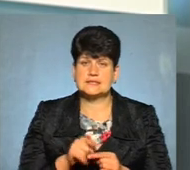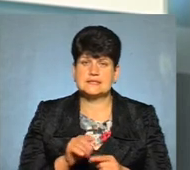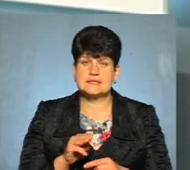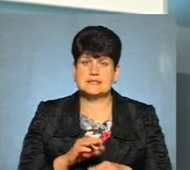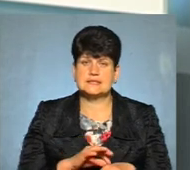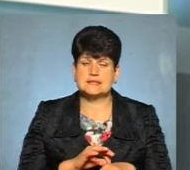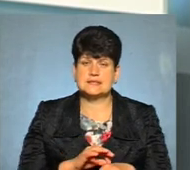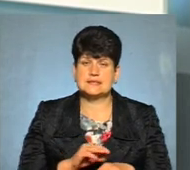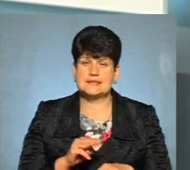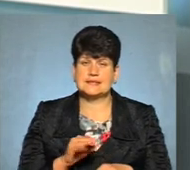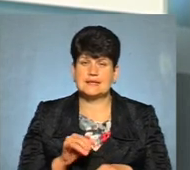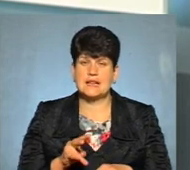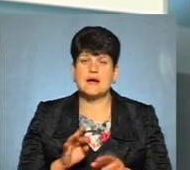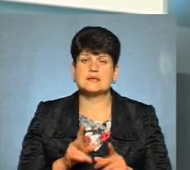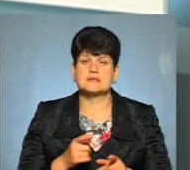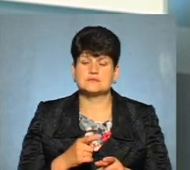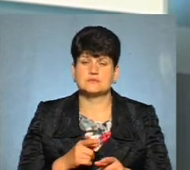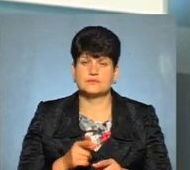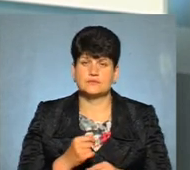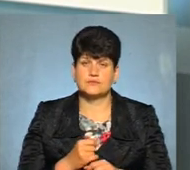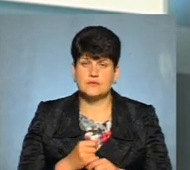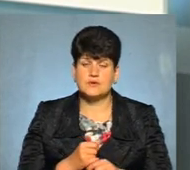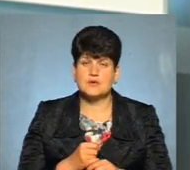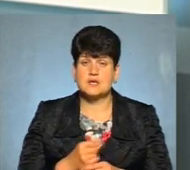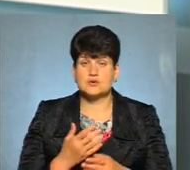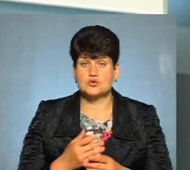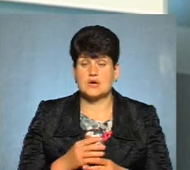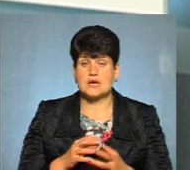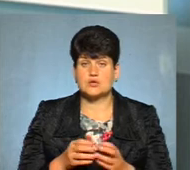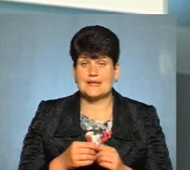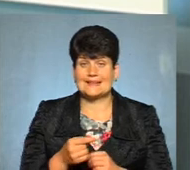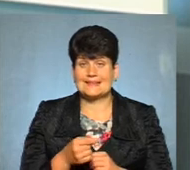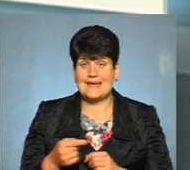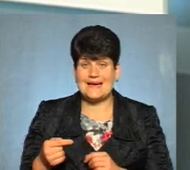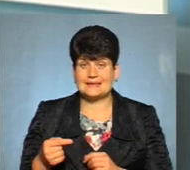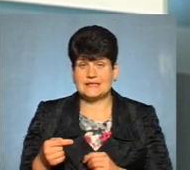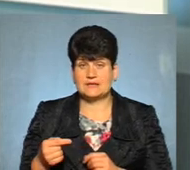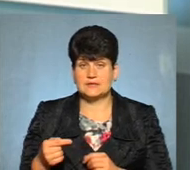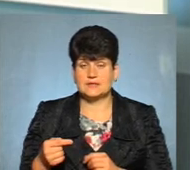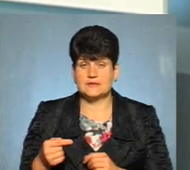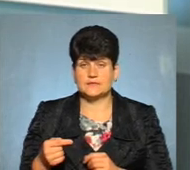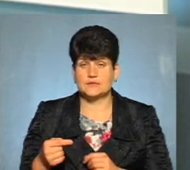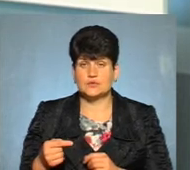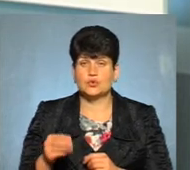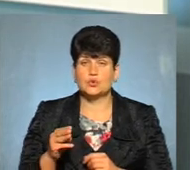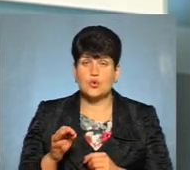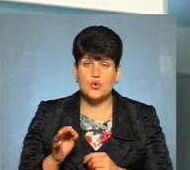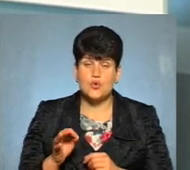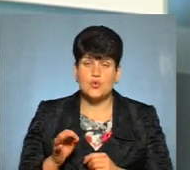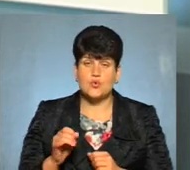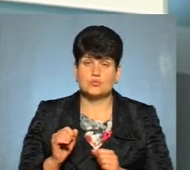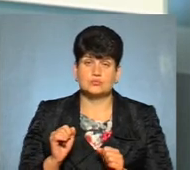вони поводять. Якщо результат негативний на імуноглобуліни G, то,